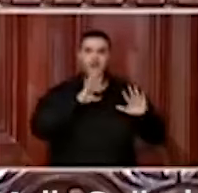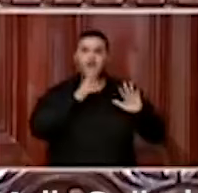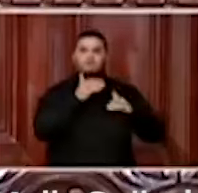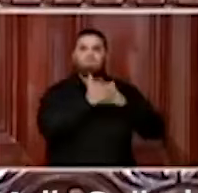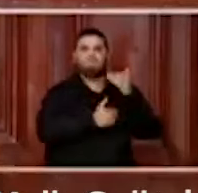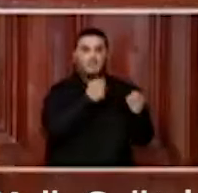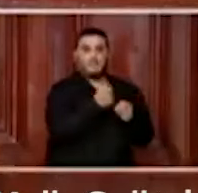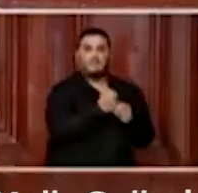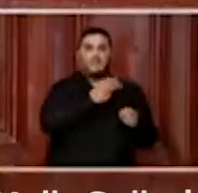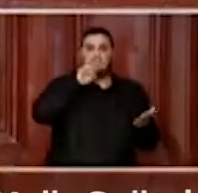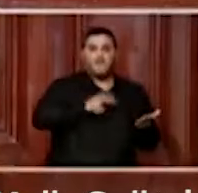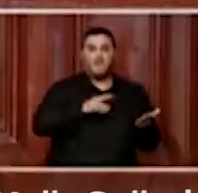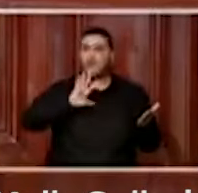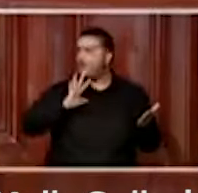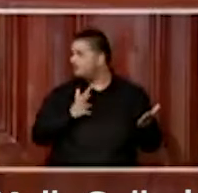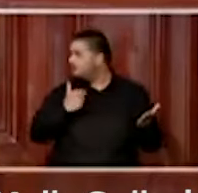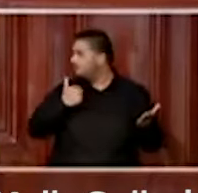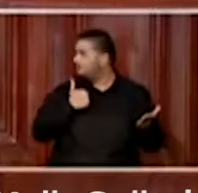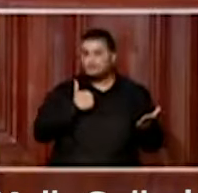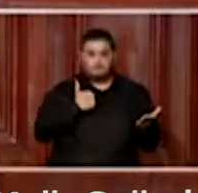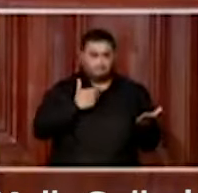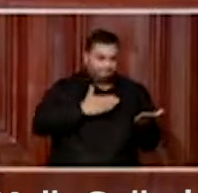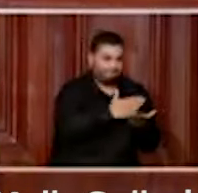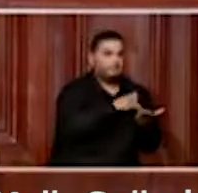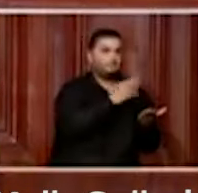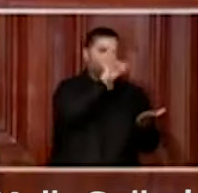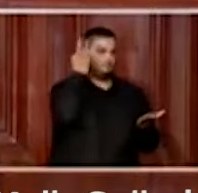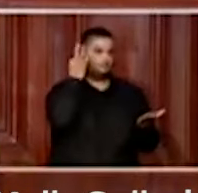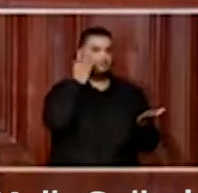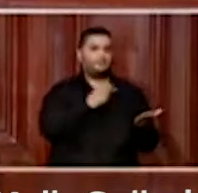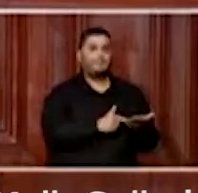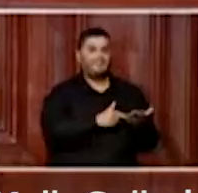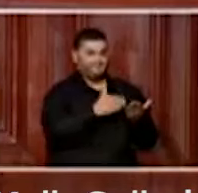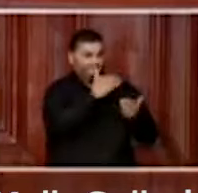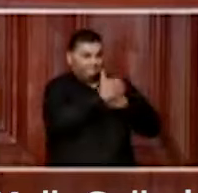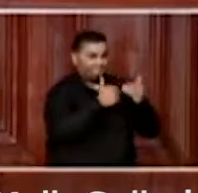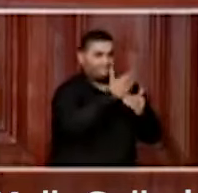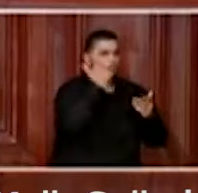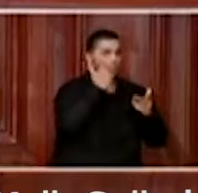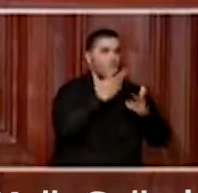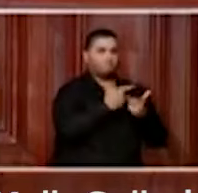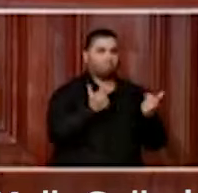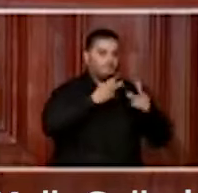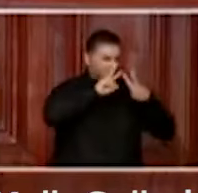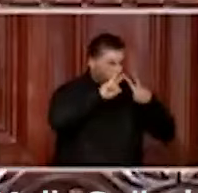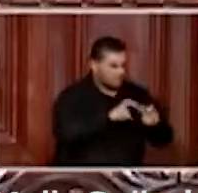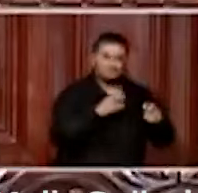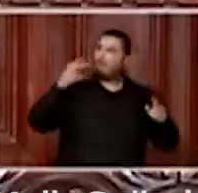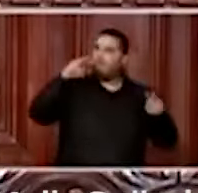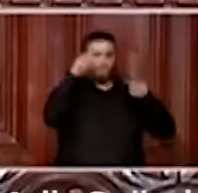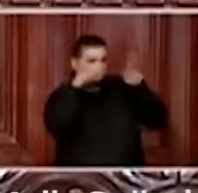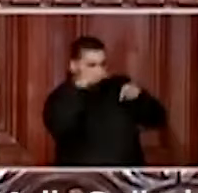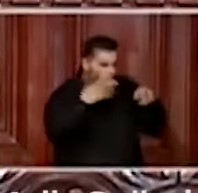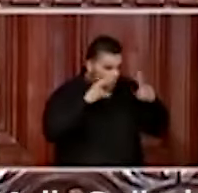بدأوا يدرسون المثال التونسي في مؤسسات البحوث والدراسات،